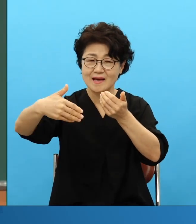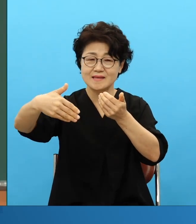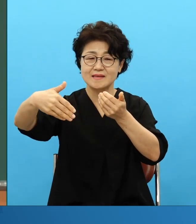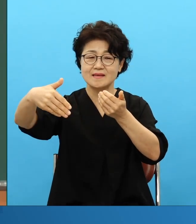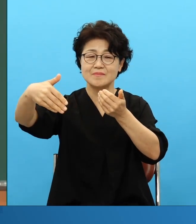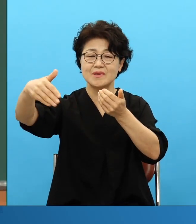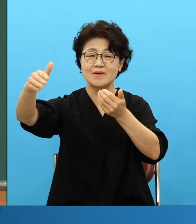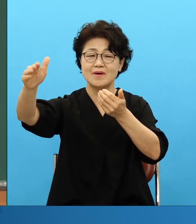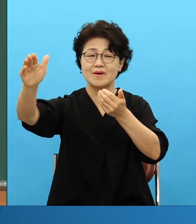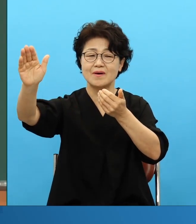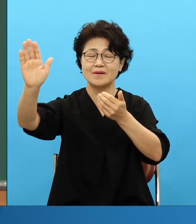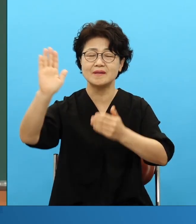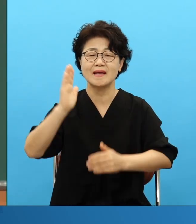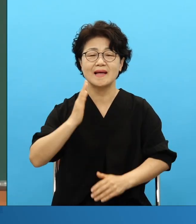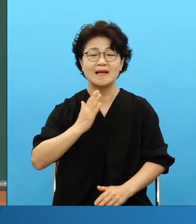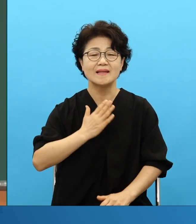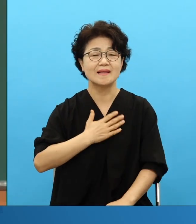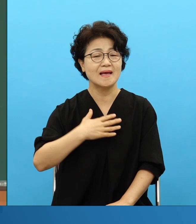떠나가시면